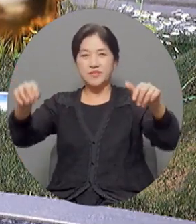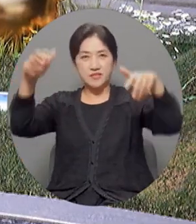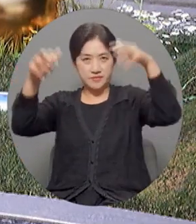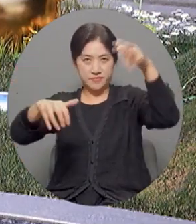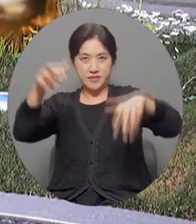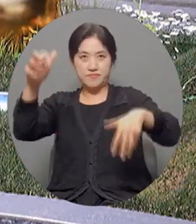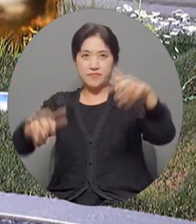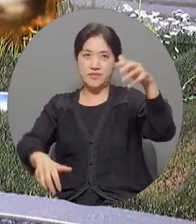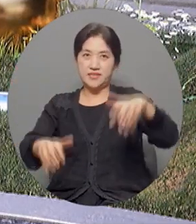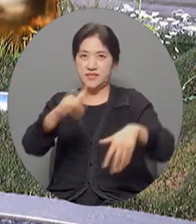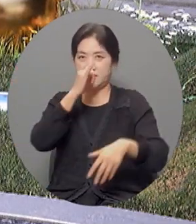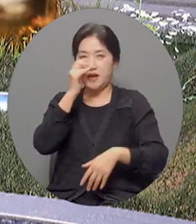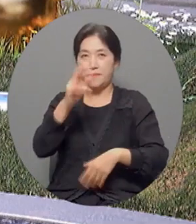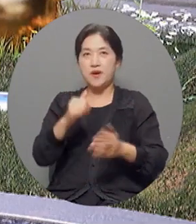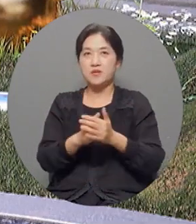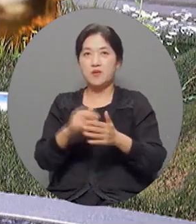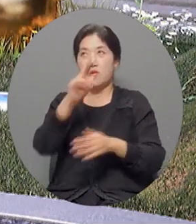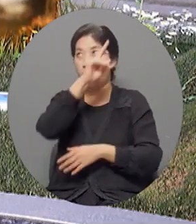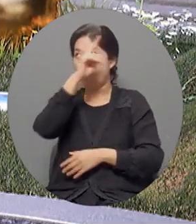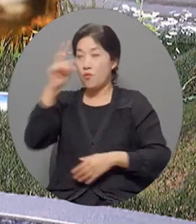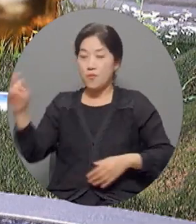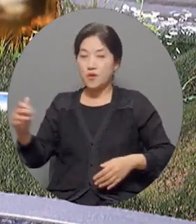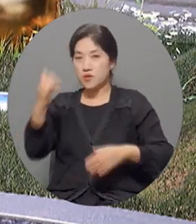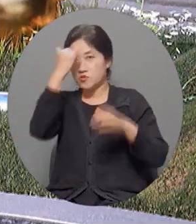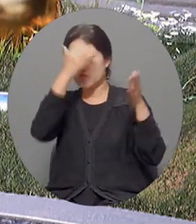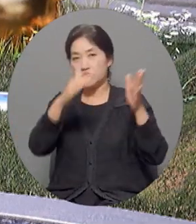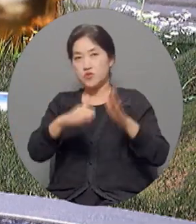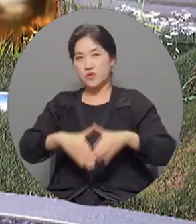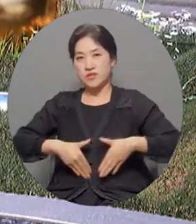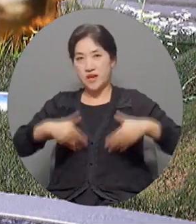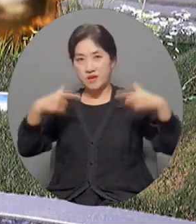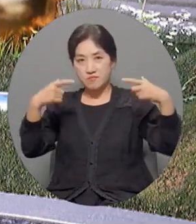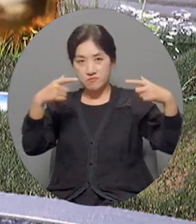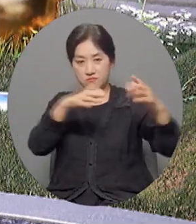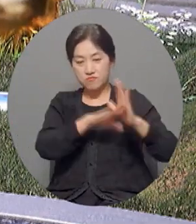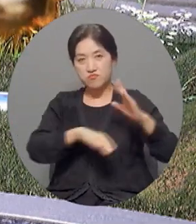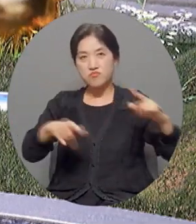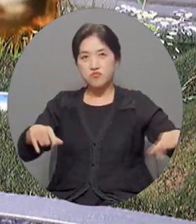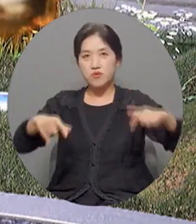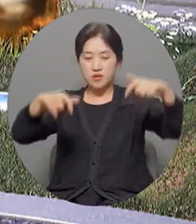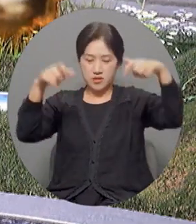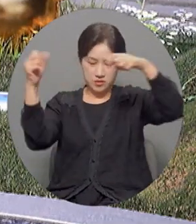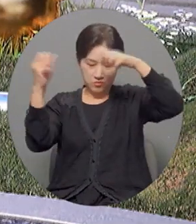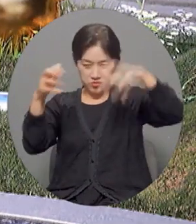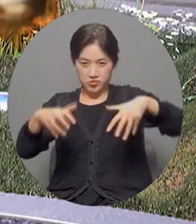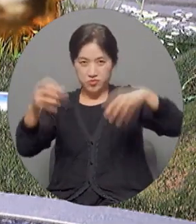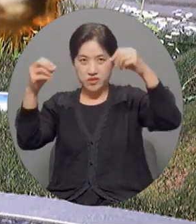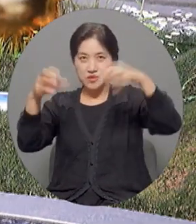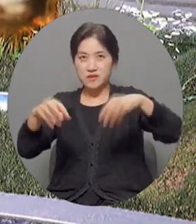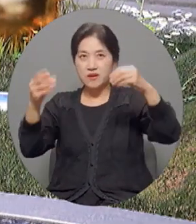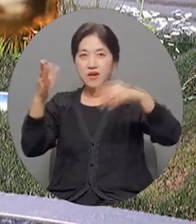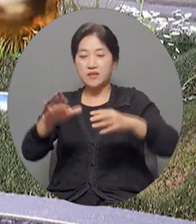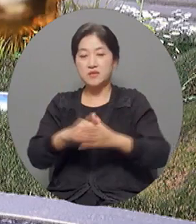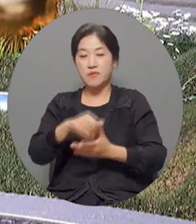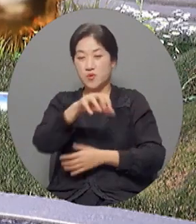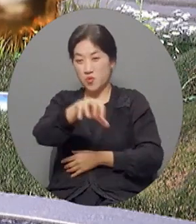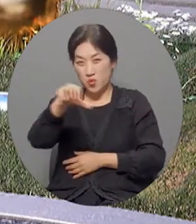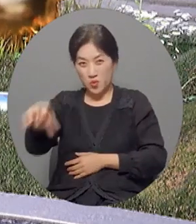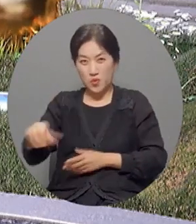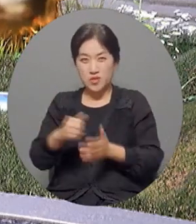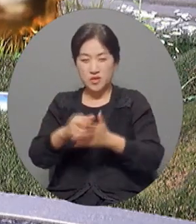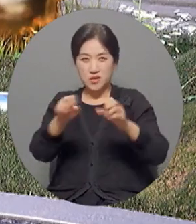비가 오겠습니다. 또 오후부터 충청과 남부지방은 소나기가 내리겠는데요. 다만 내륙 곳곳에 천둥, 번개가